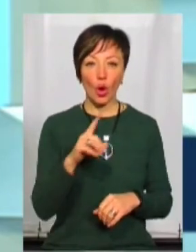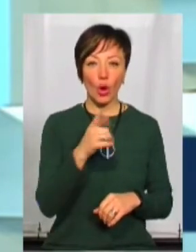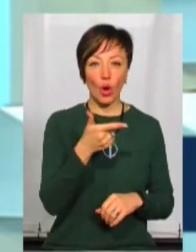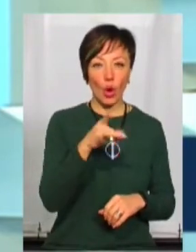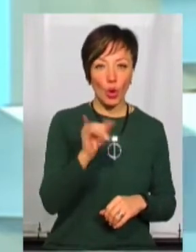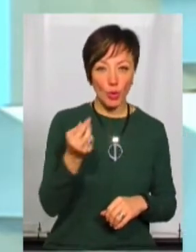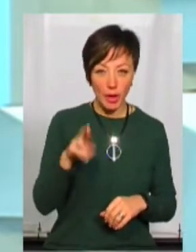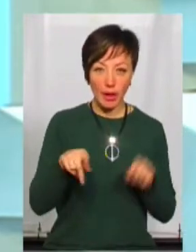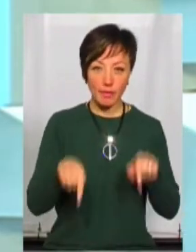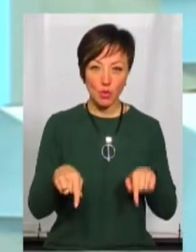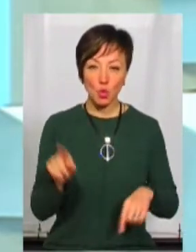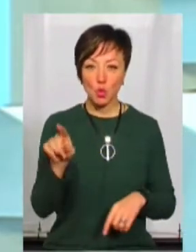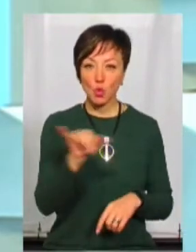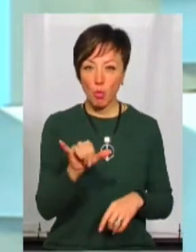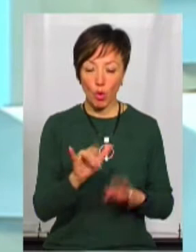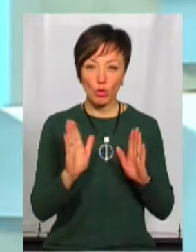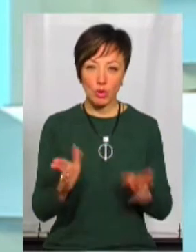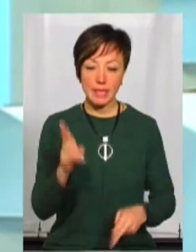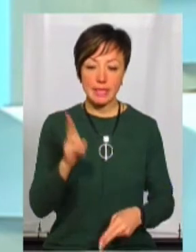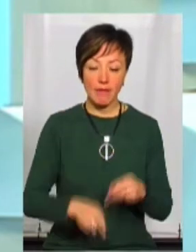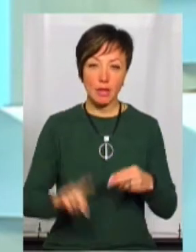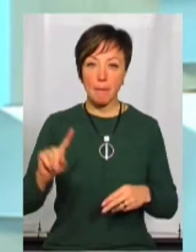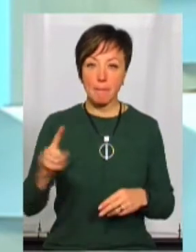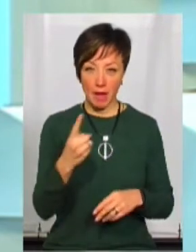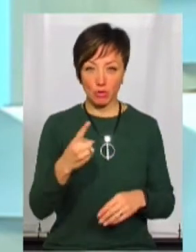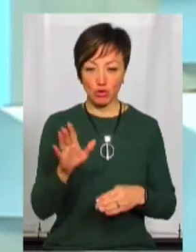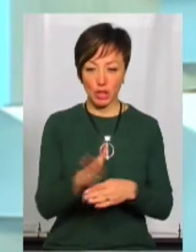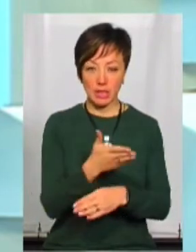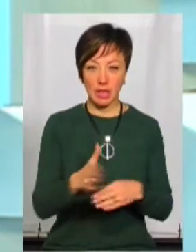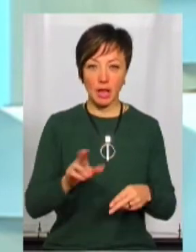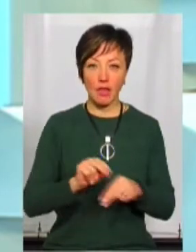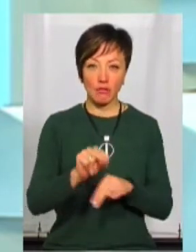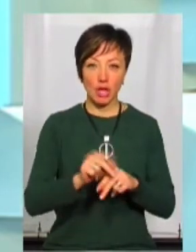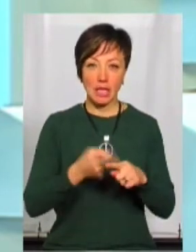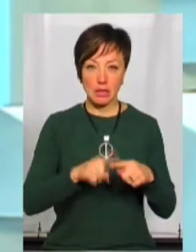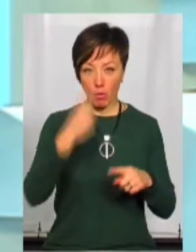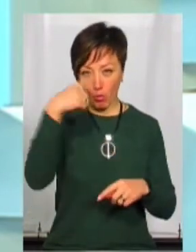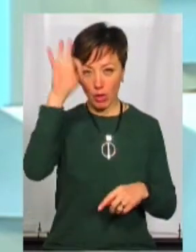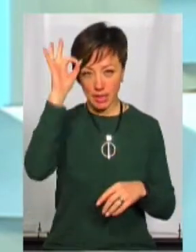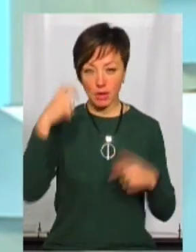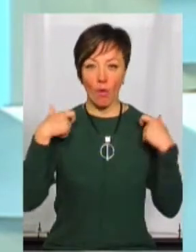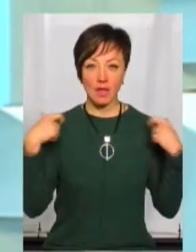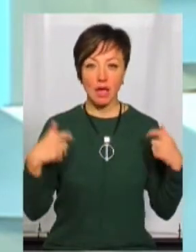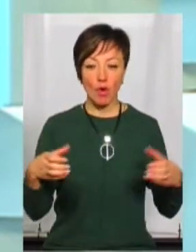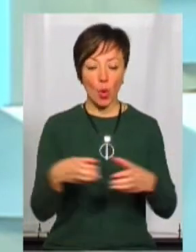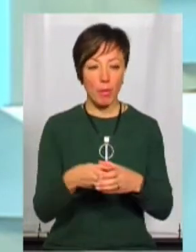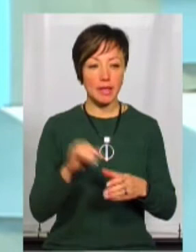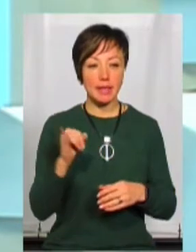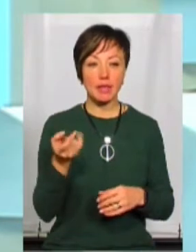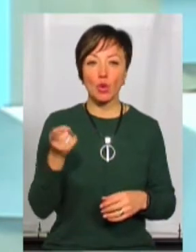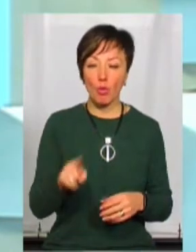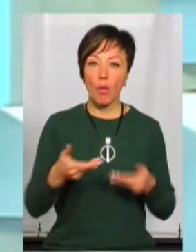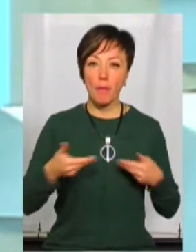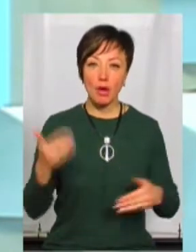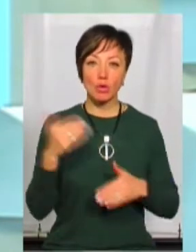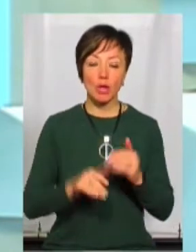грудня, вже в цю суботу, буде завершення першої теоретичної частини навчання цих поліцейських офіцерів громади. І тому ми